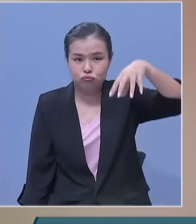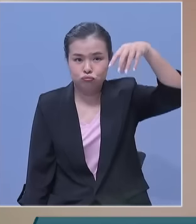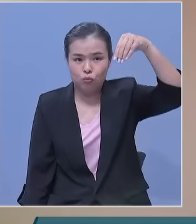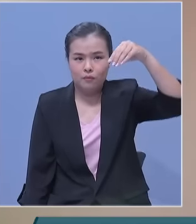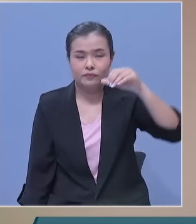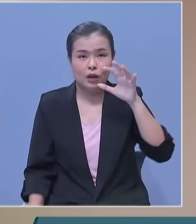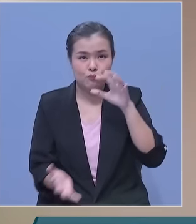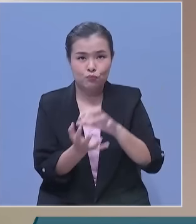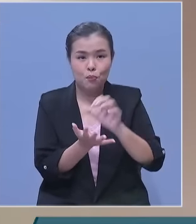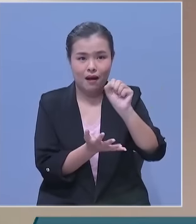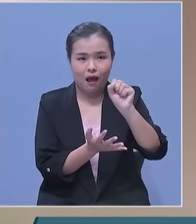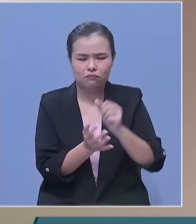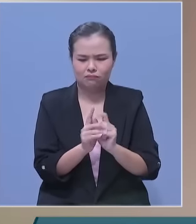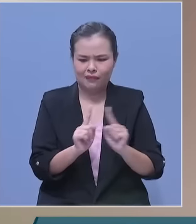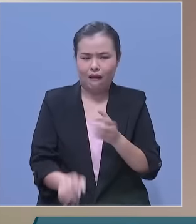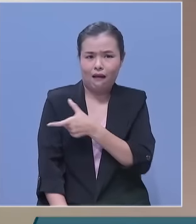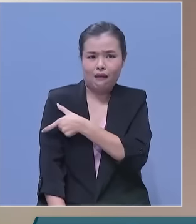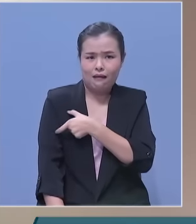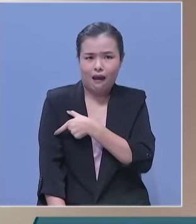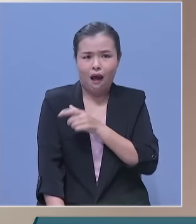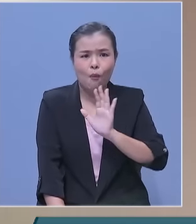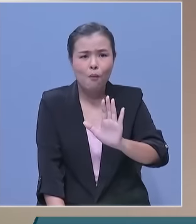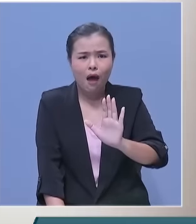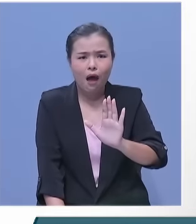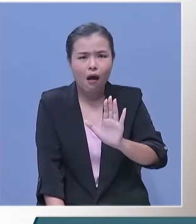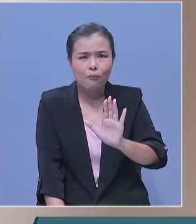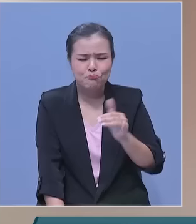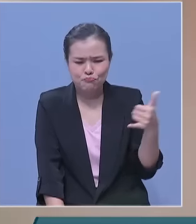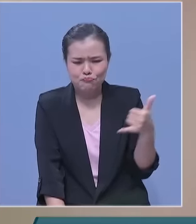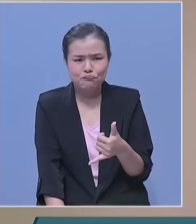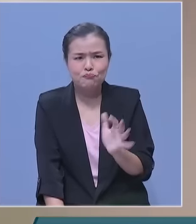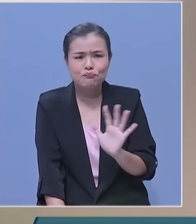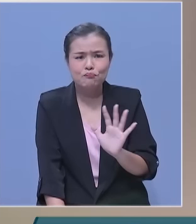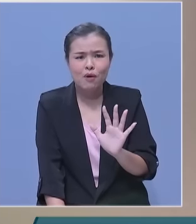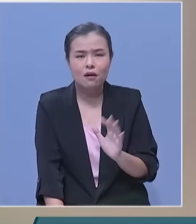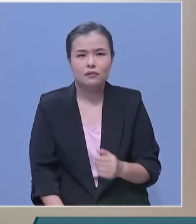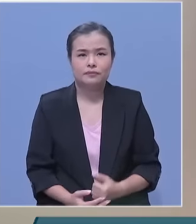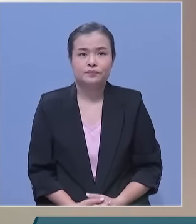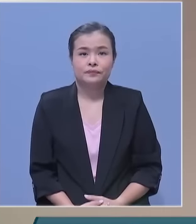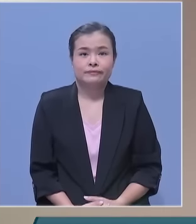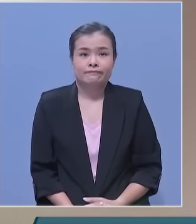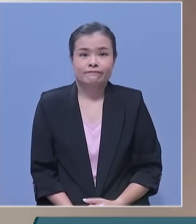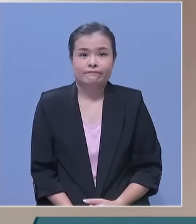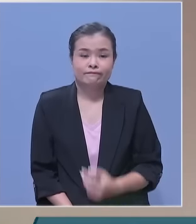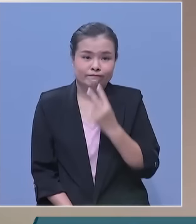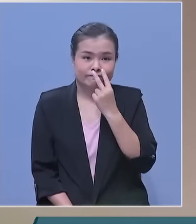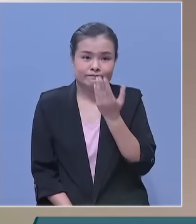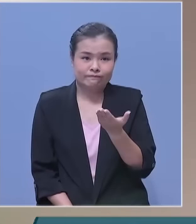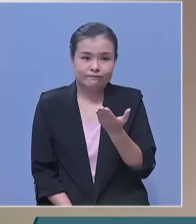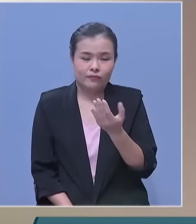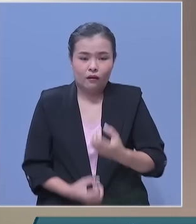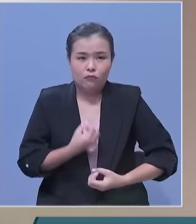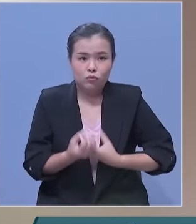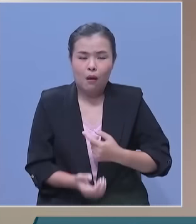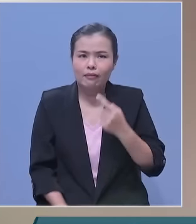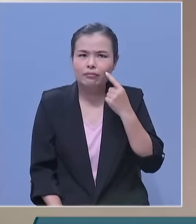ต่ว่าเจ้าหน้าที่รักษาความปลอดภัยห้ามไม่ให้เข้างานก็เลยอย่างที่คุณผู้ชมได้ฟังนะออกมาระบายบอกเ